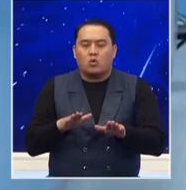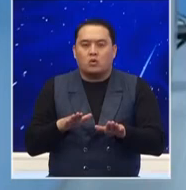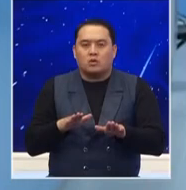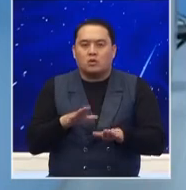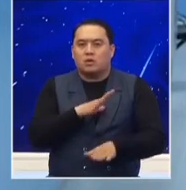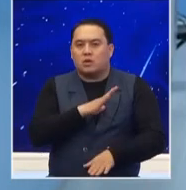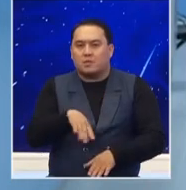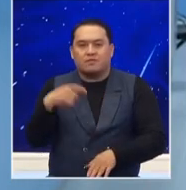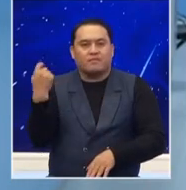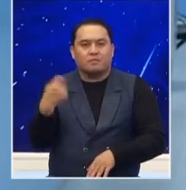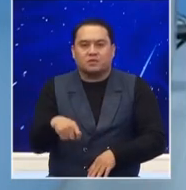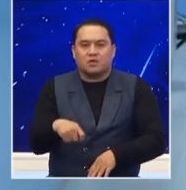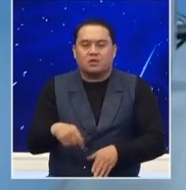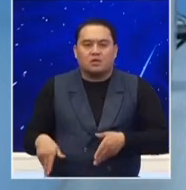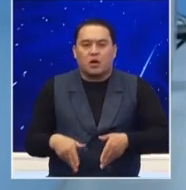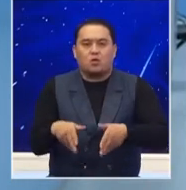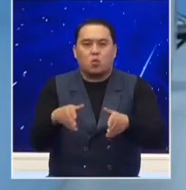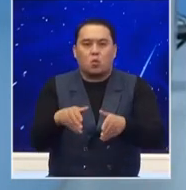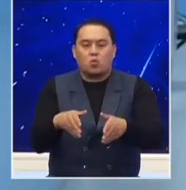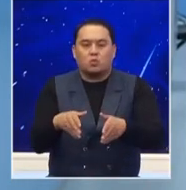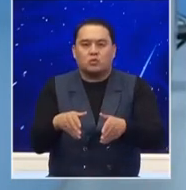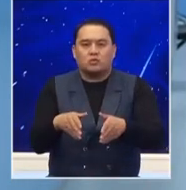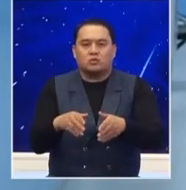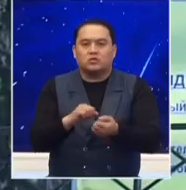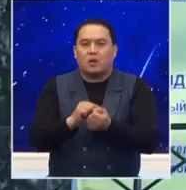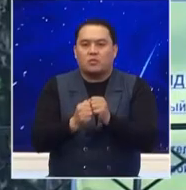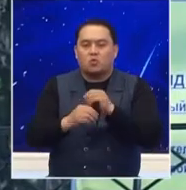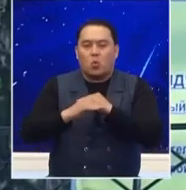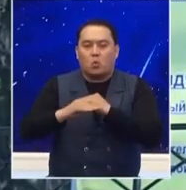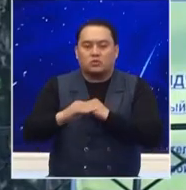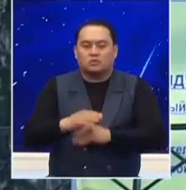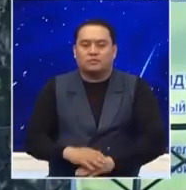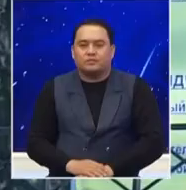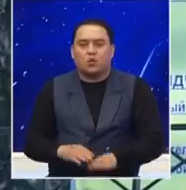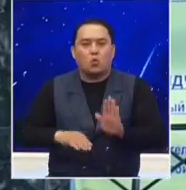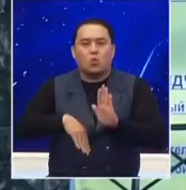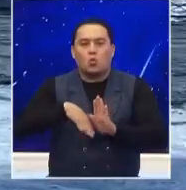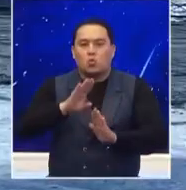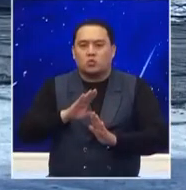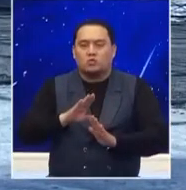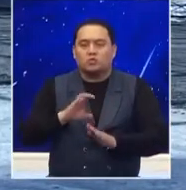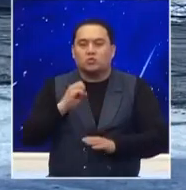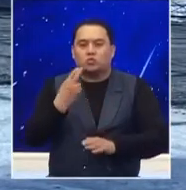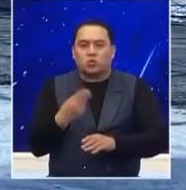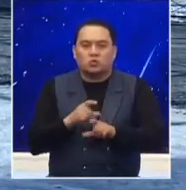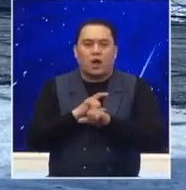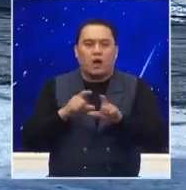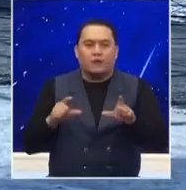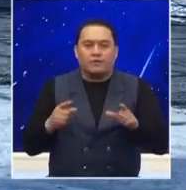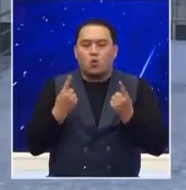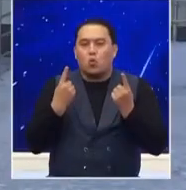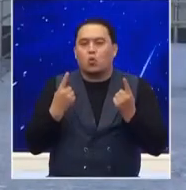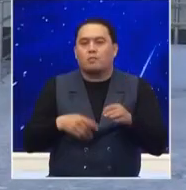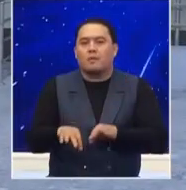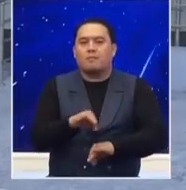не было вообще дороги, были только покрытия щебеночного. Благодаря программе улучшилось состояние ряда социальных объектов. Один из